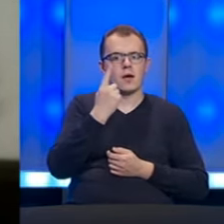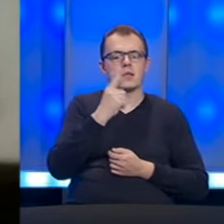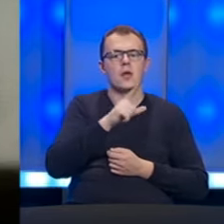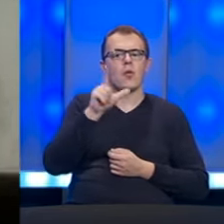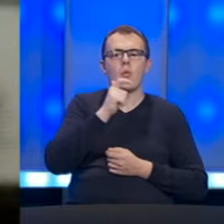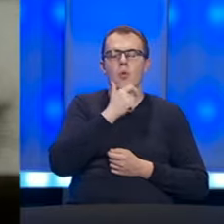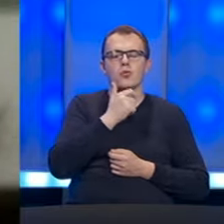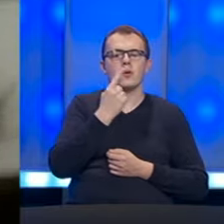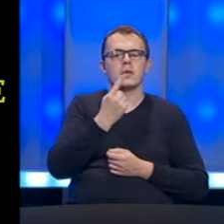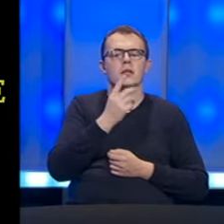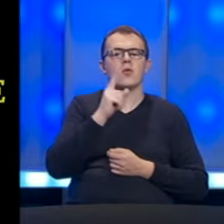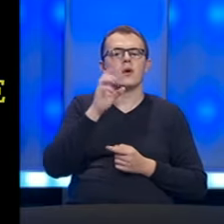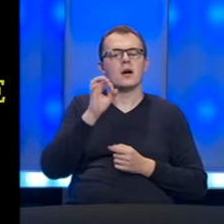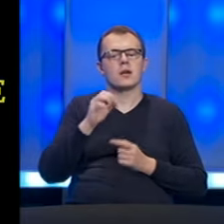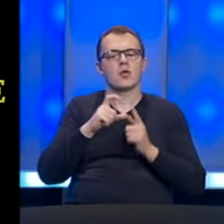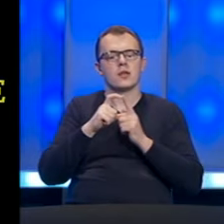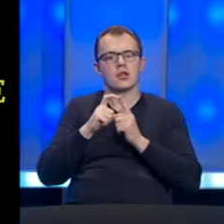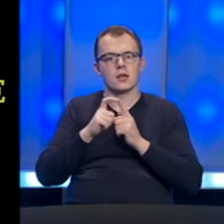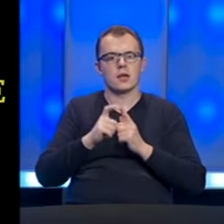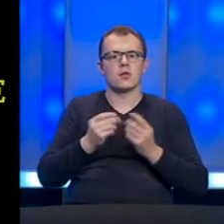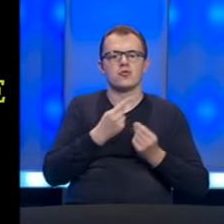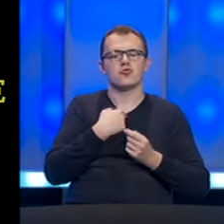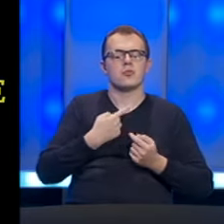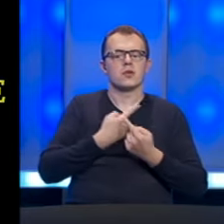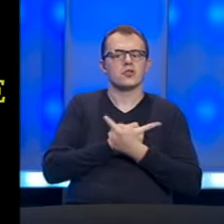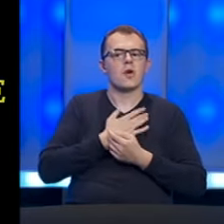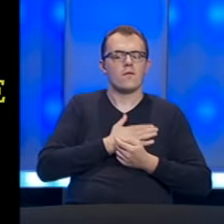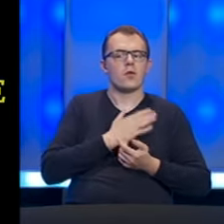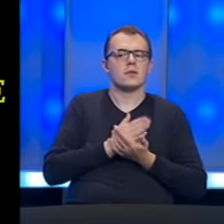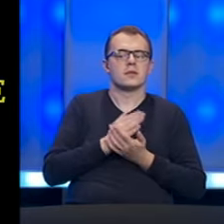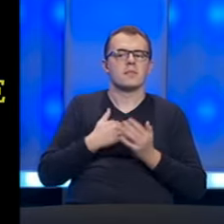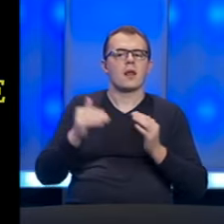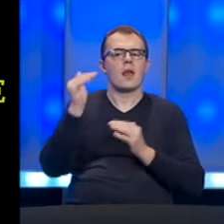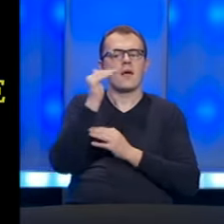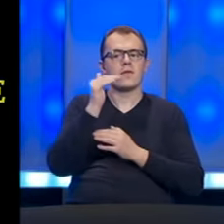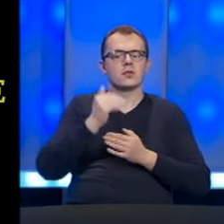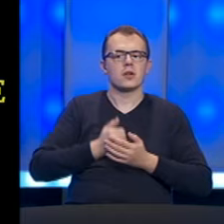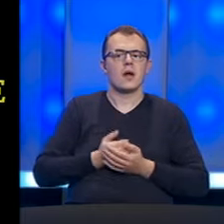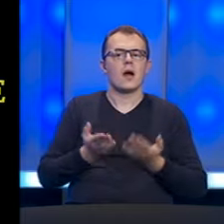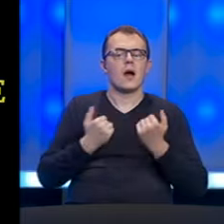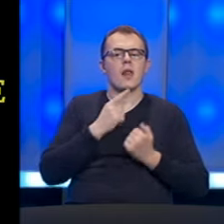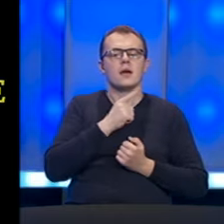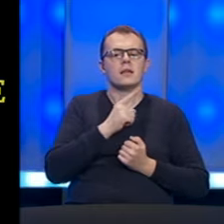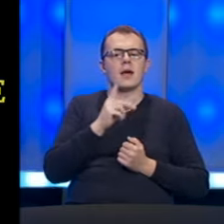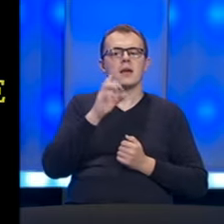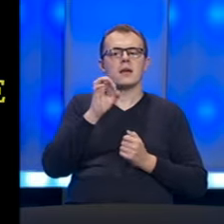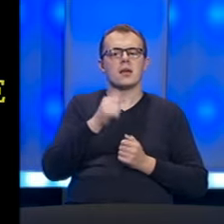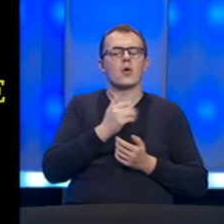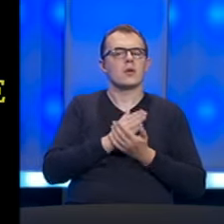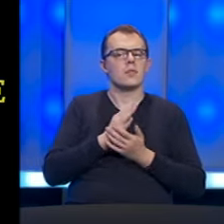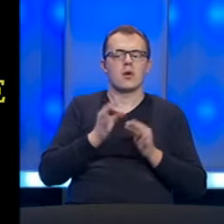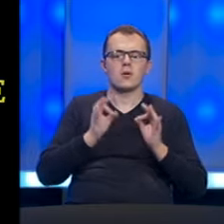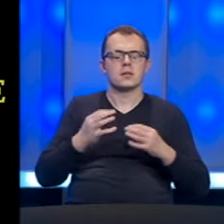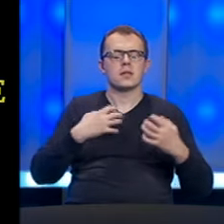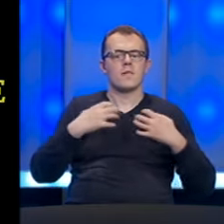Londonu, jedan u Rio de Janeiro, što mi je žao, volao da sam bila na više. Ali taj u Rio de Janeiro je bio izuzetan